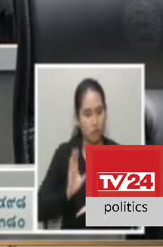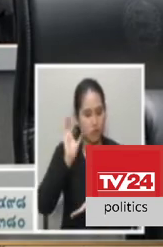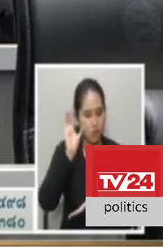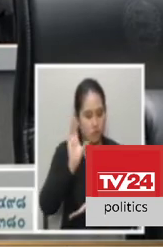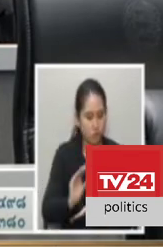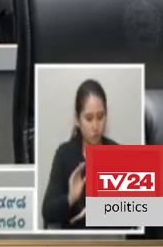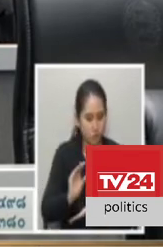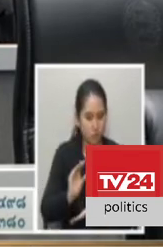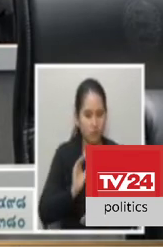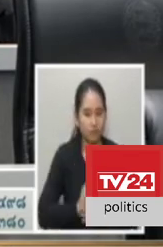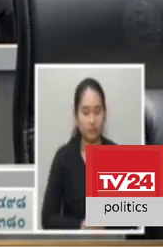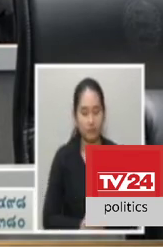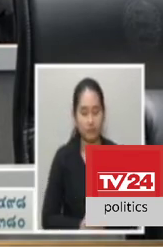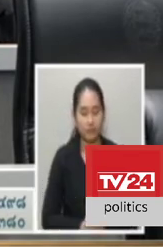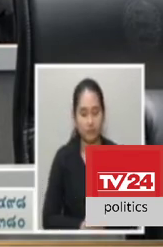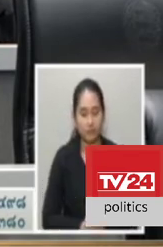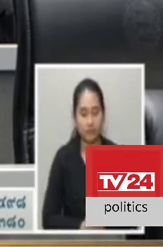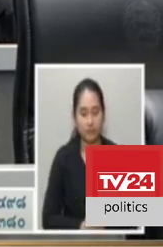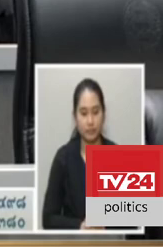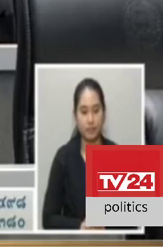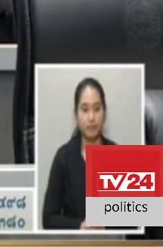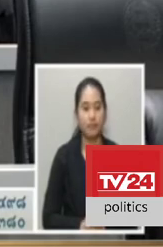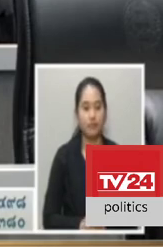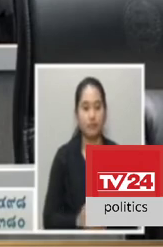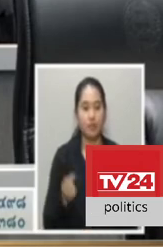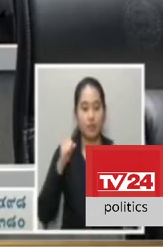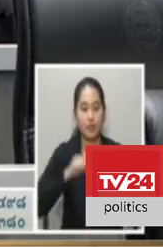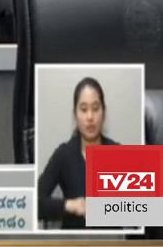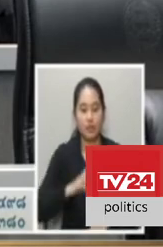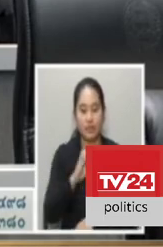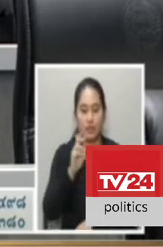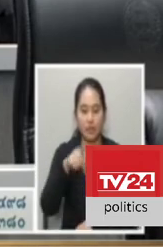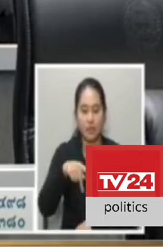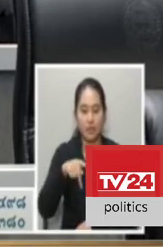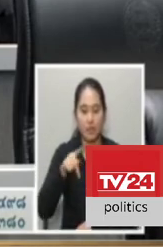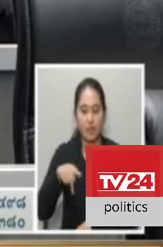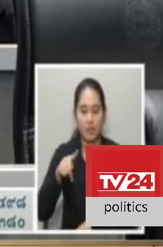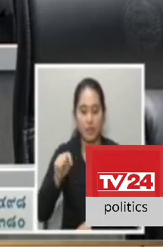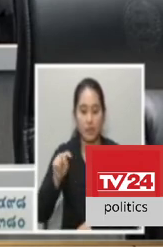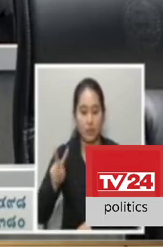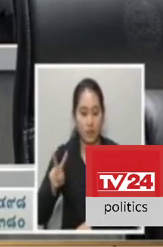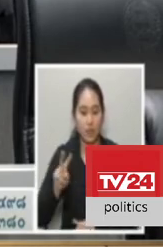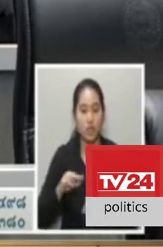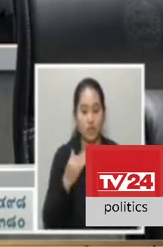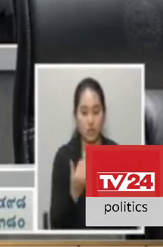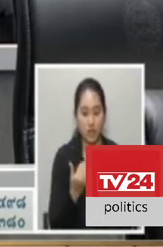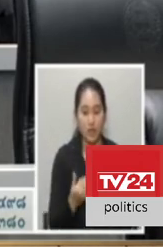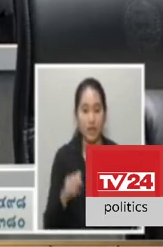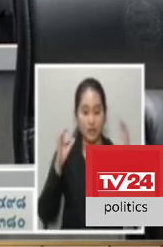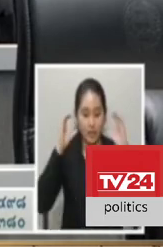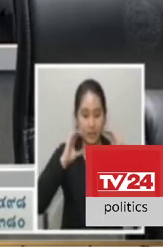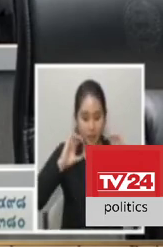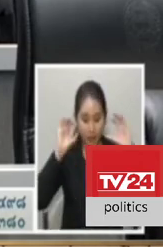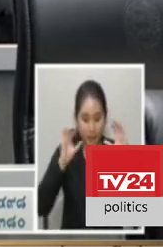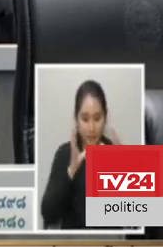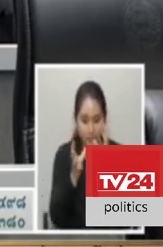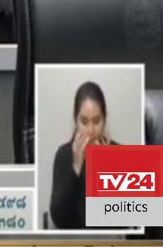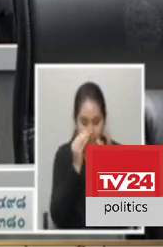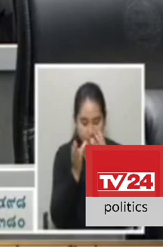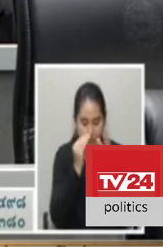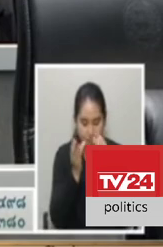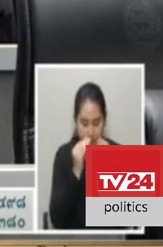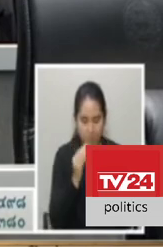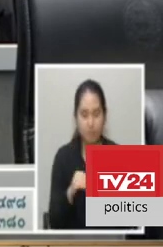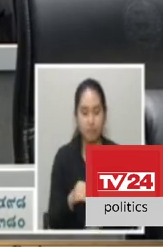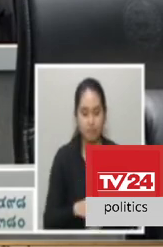ด้วยค่ะสำหรับความตกลง CPTPP นะคะทราบว่าตอนนี้รัฐบาลกำลังศึกษาการเข้าร่วม CPTPP อ